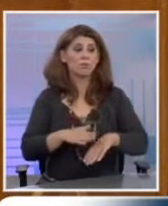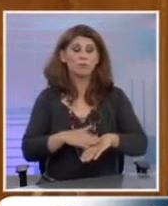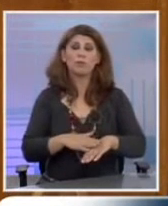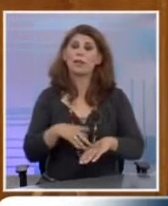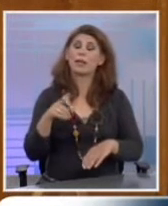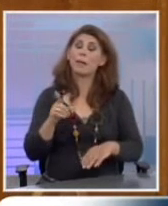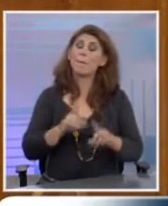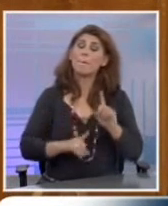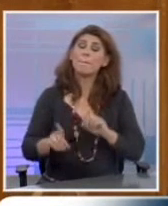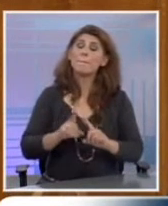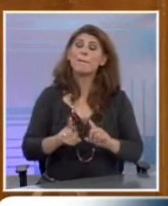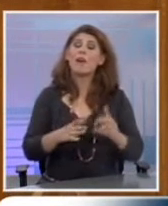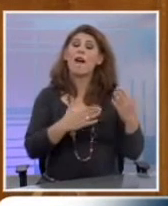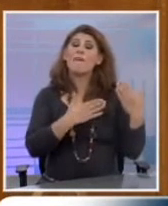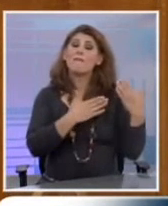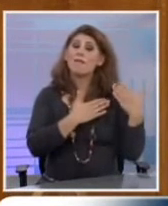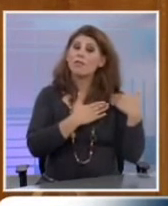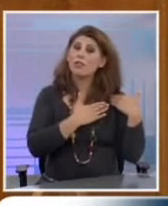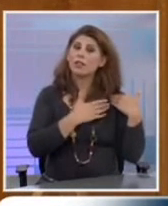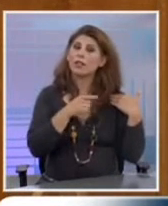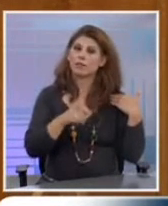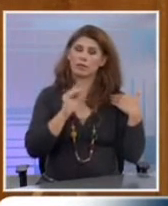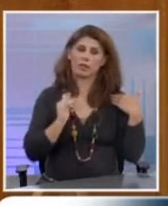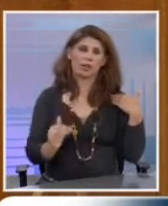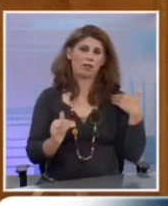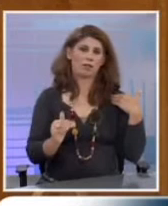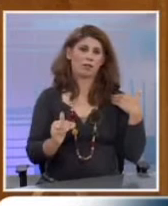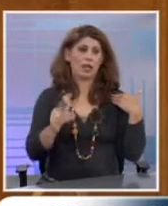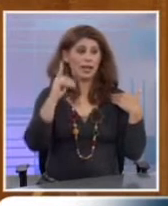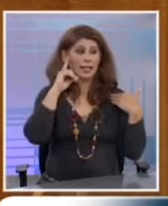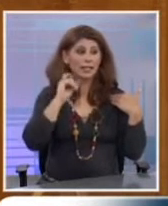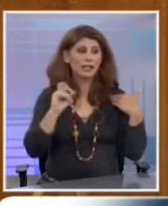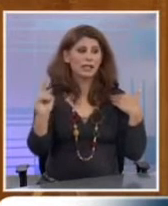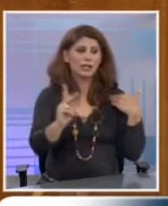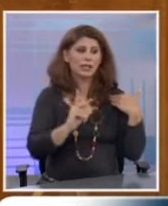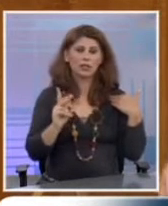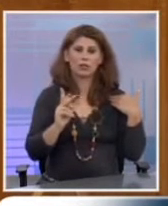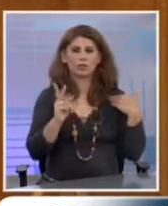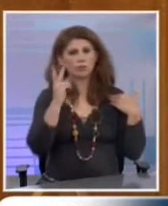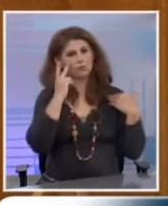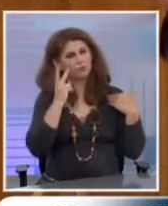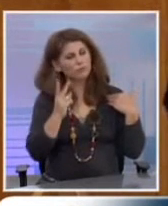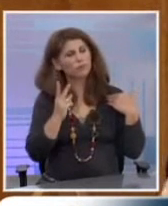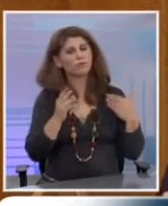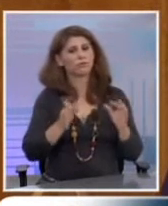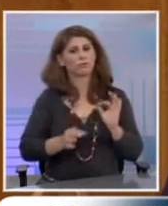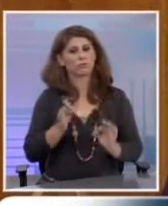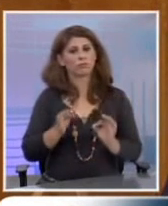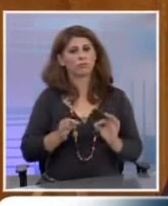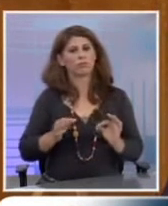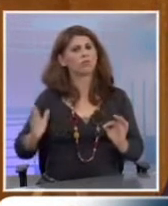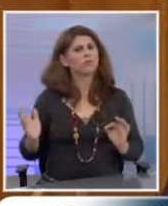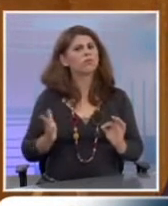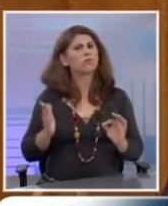αυτή, ποιοι έχουν την κύρια ευθύνη για αυτή την κατάσταση. Ξέρει επίσης, το διαπιστώνει κανείς συζητώντας με